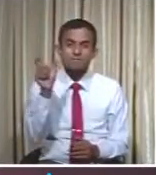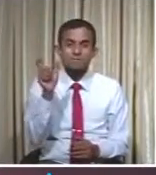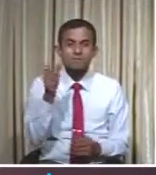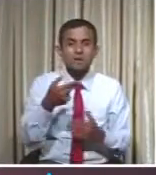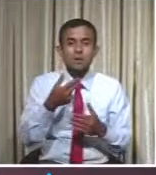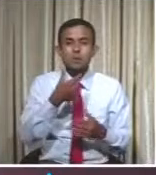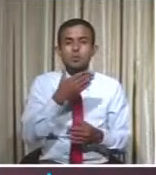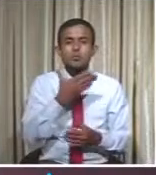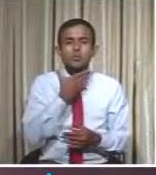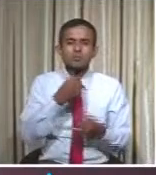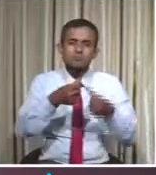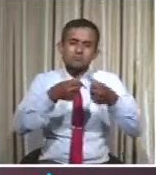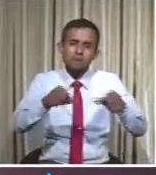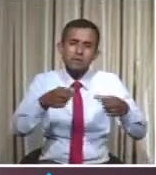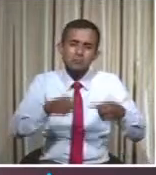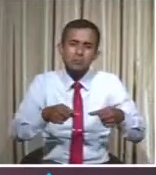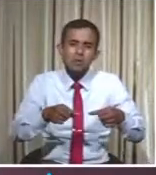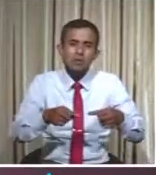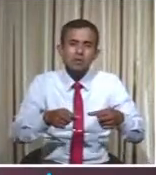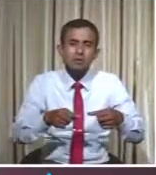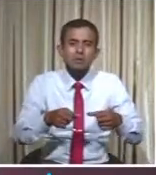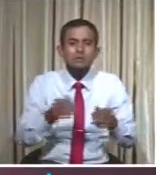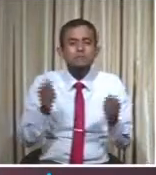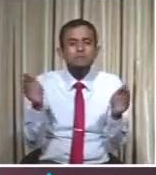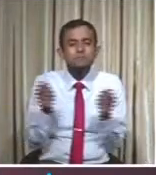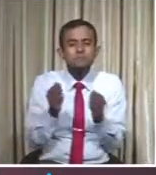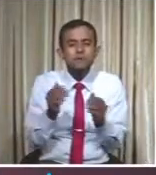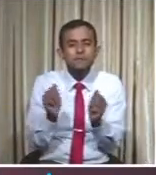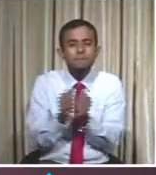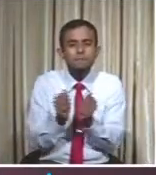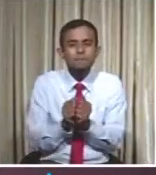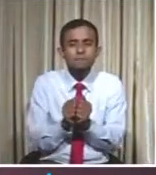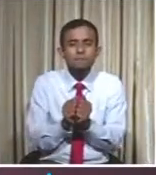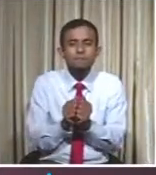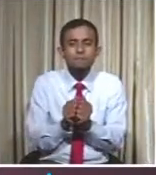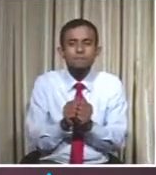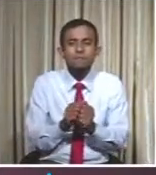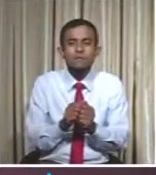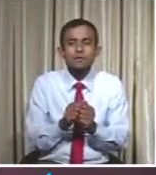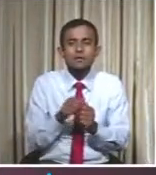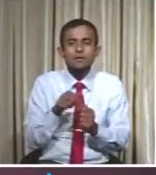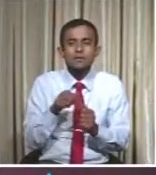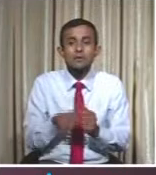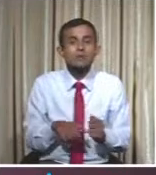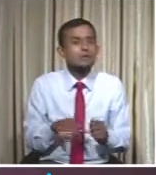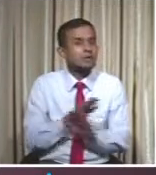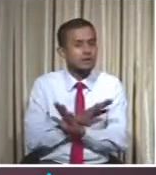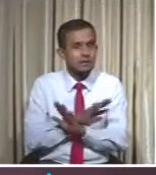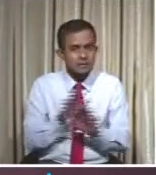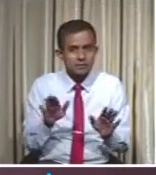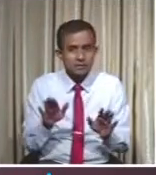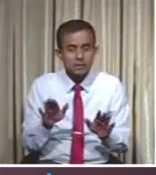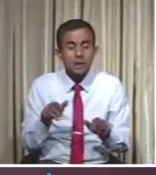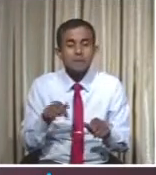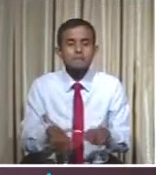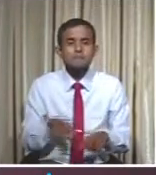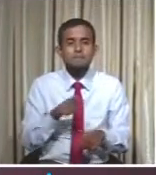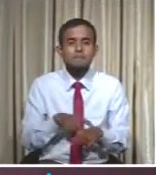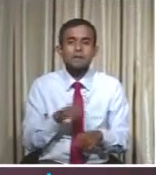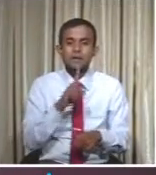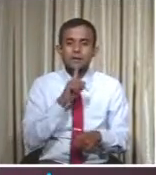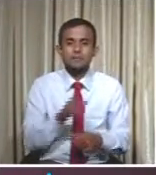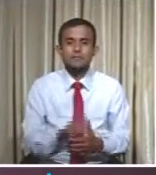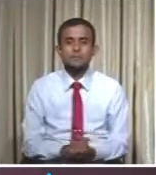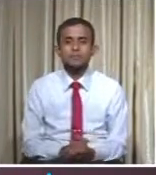පැලැස්තර විසඳුම් වලින්වත් කෙටි කාලීන වැඩපිළිවෙලින් වලින්වත් නෙවෙයි කියන එක අපි මේ වෙලාවේ බාර ගන්න